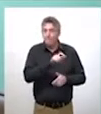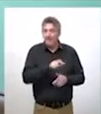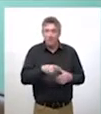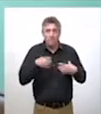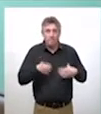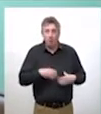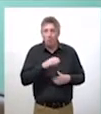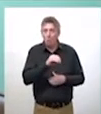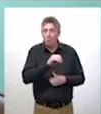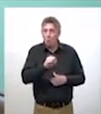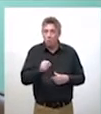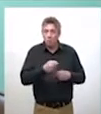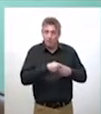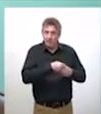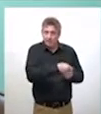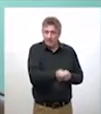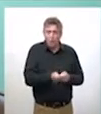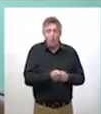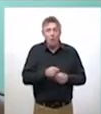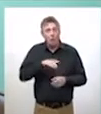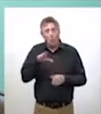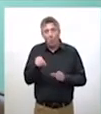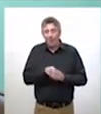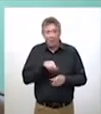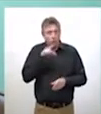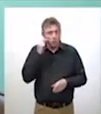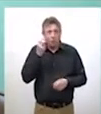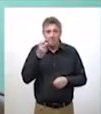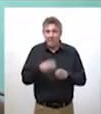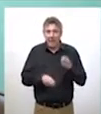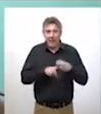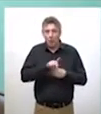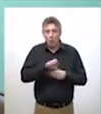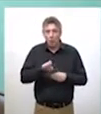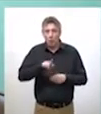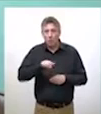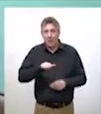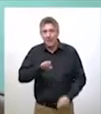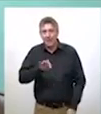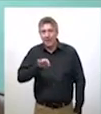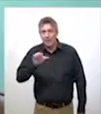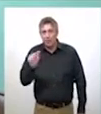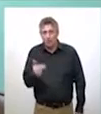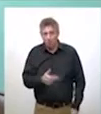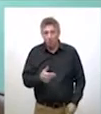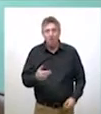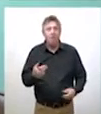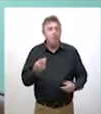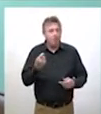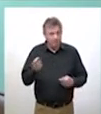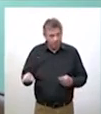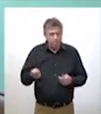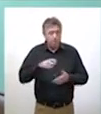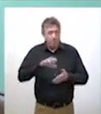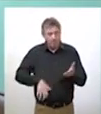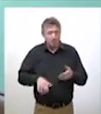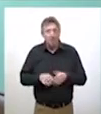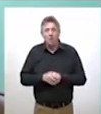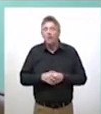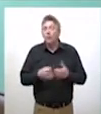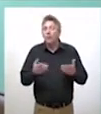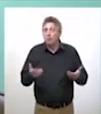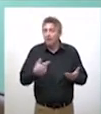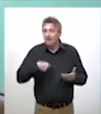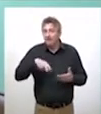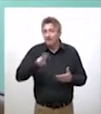dont Monsieur Pierre de Gaëtan. Et là-dessus, voilà. Donc c'est la raison pour laquelle il n'était pas possible en fait de